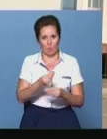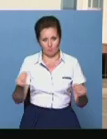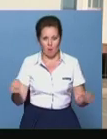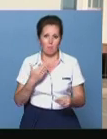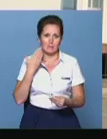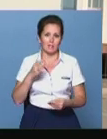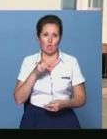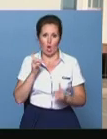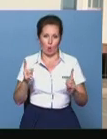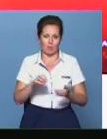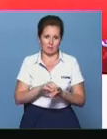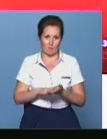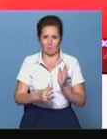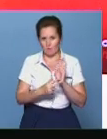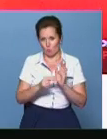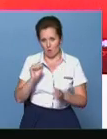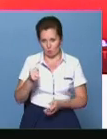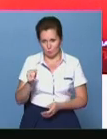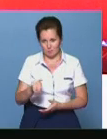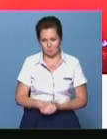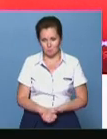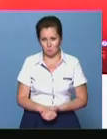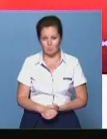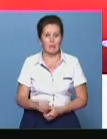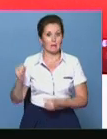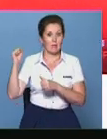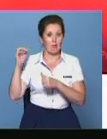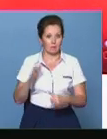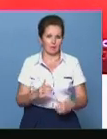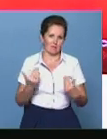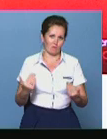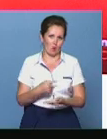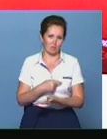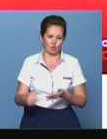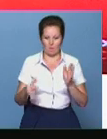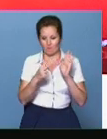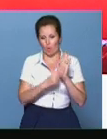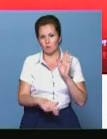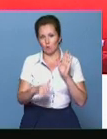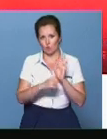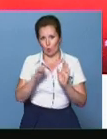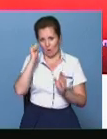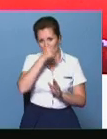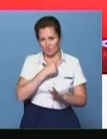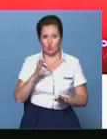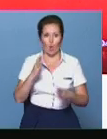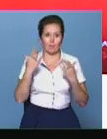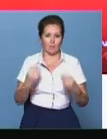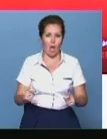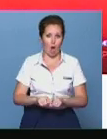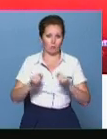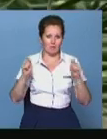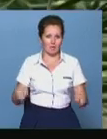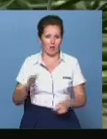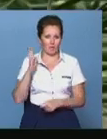регистрации – 8 августа. Десантники сегодня отмечают 86-ю годовщину со дня образования ВДВ.